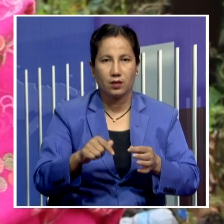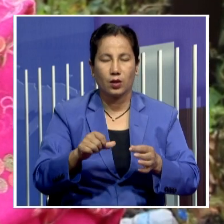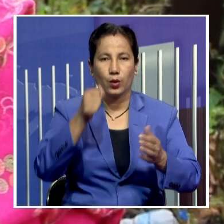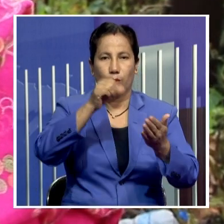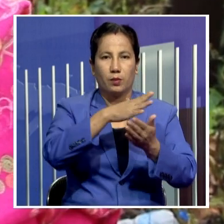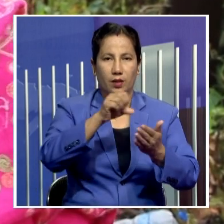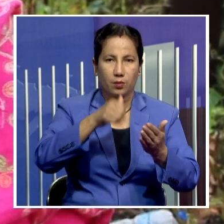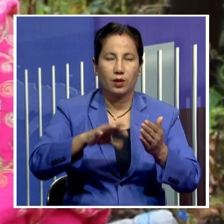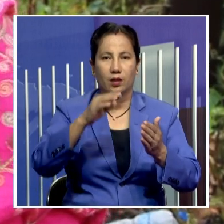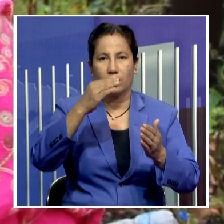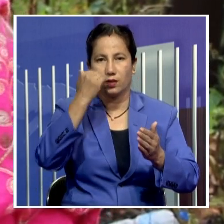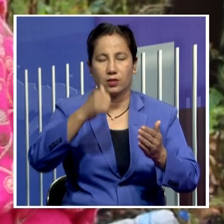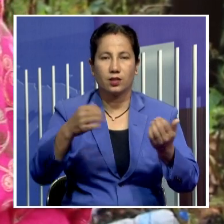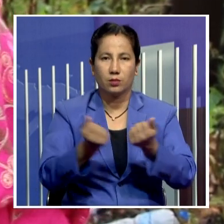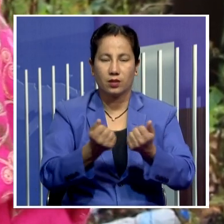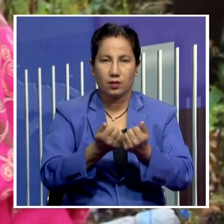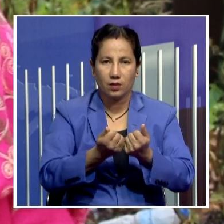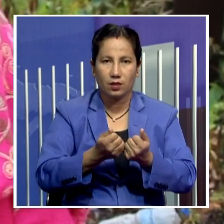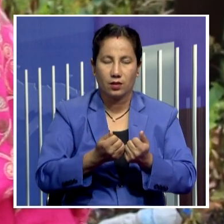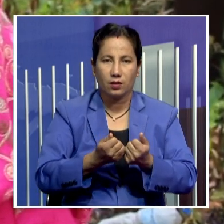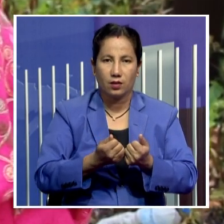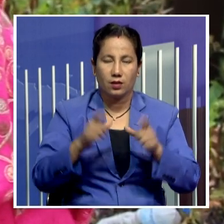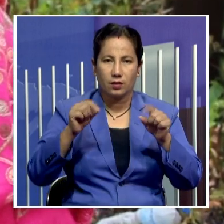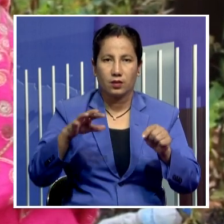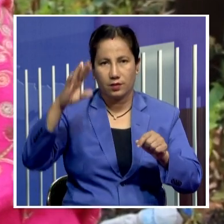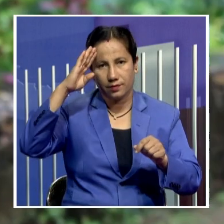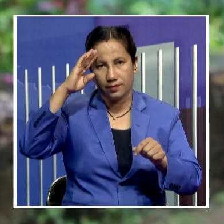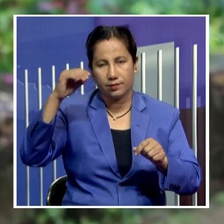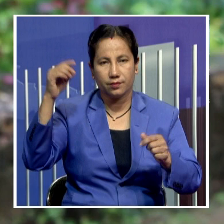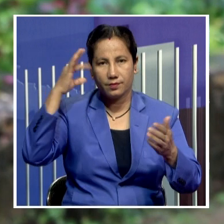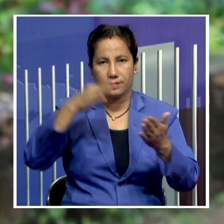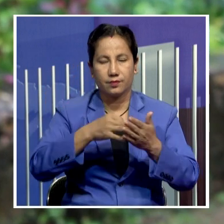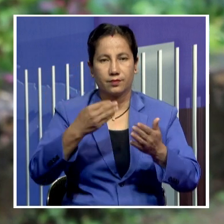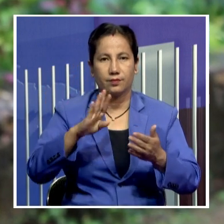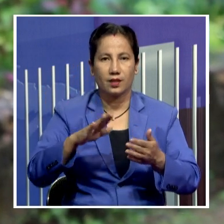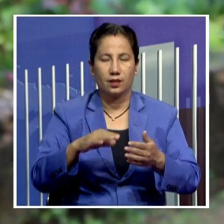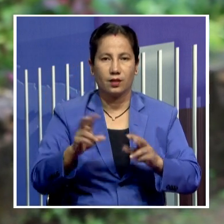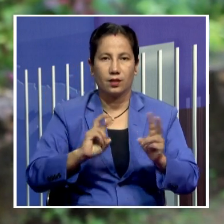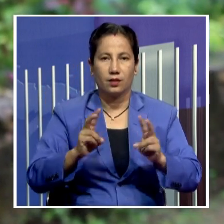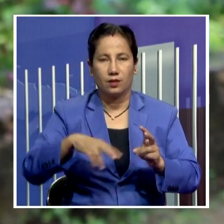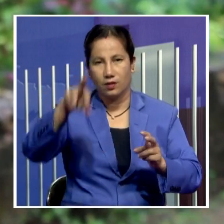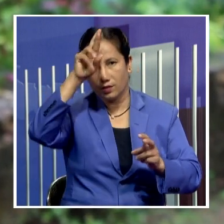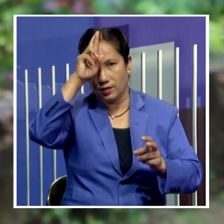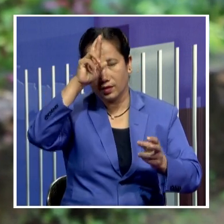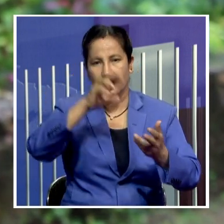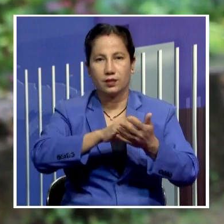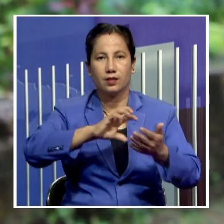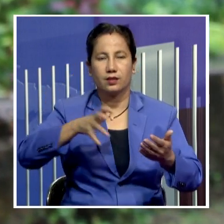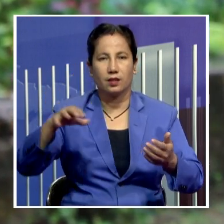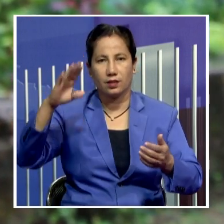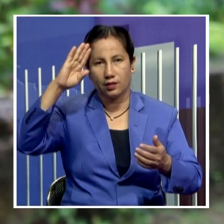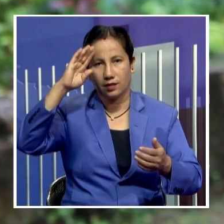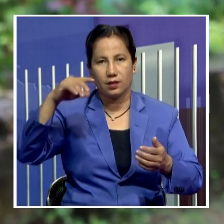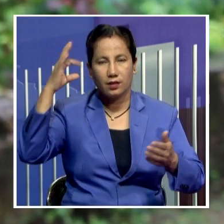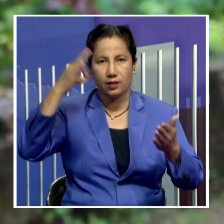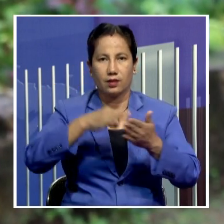पहिरो चाहिँ अब कसरी रोक्न मिल्छ त्यसलाई चाहिँ सरकारले ध्यान दिए हुन्थ्यो। यसप्रति चाहिँ हाम्रो राज्य स्थानीय सरकारबाट एकदमै